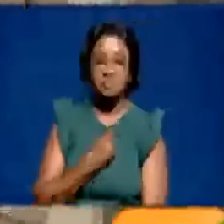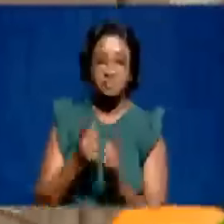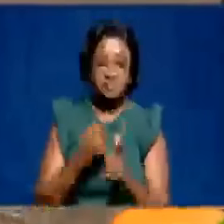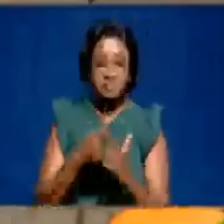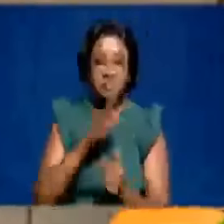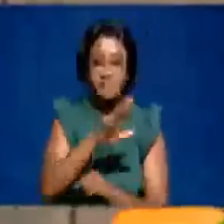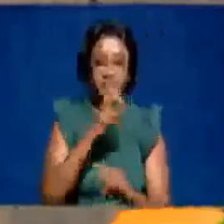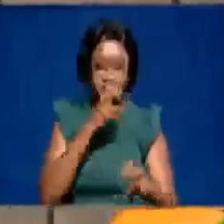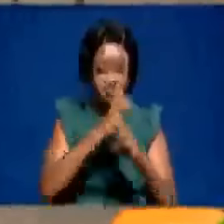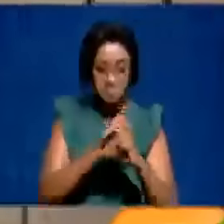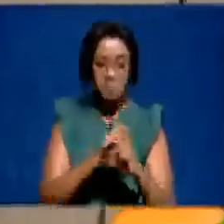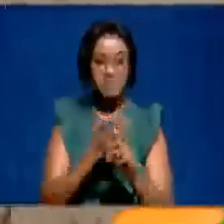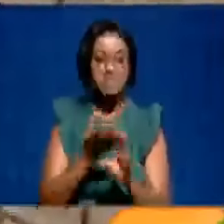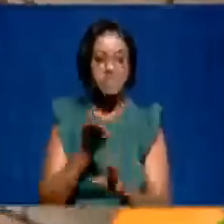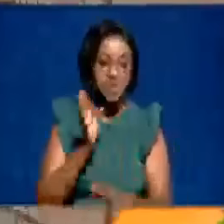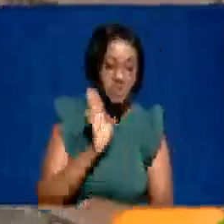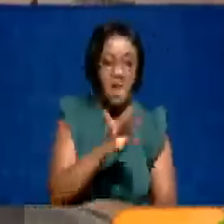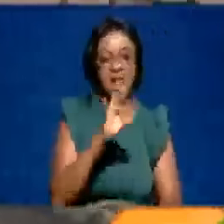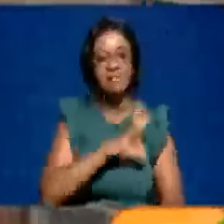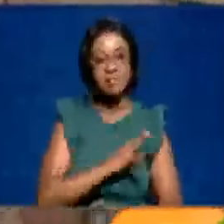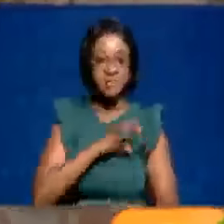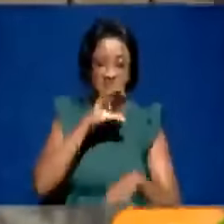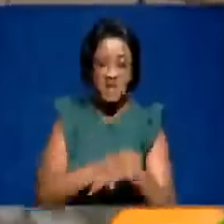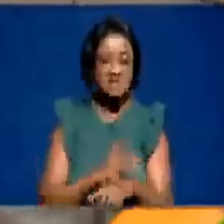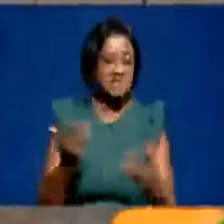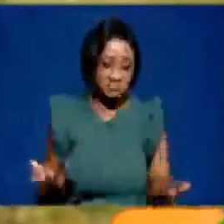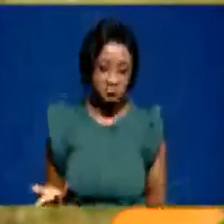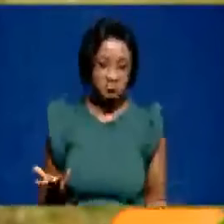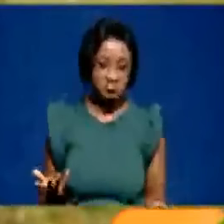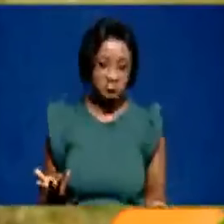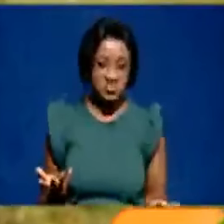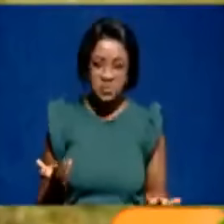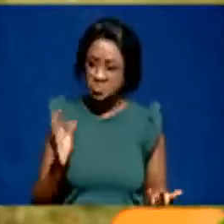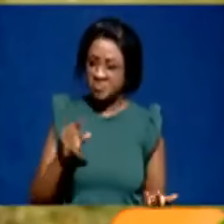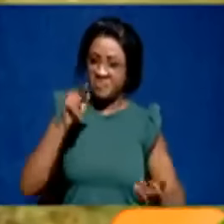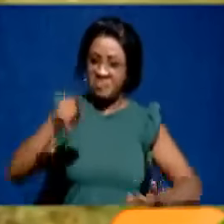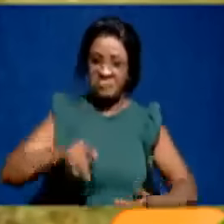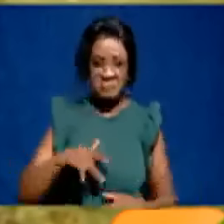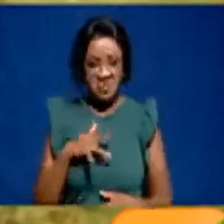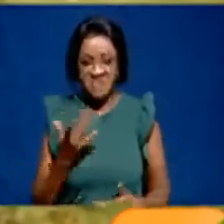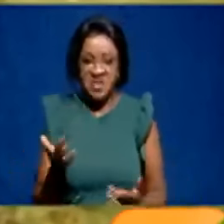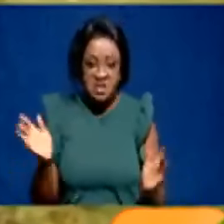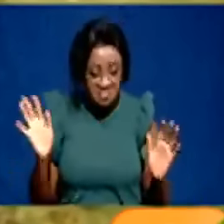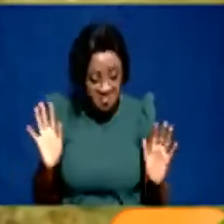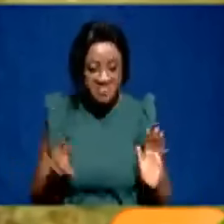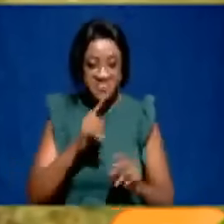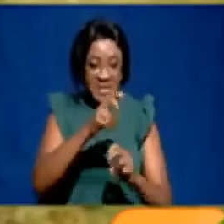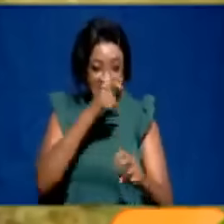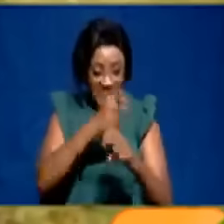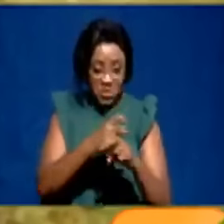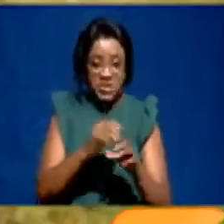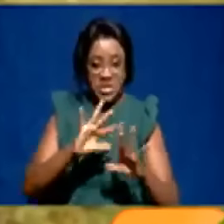title deed yako naruti na commission yako nakuja. Na hiyo ikafanya sasa title deed kusimamia